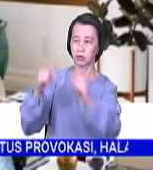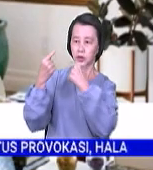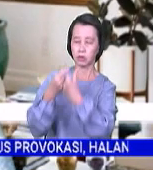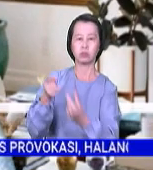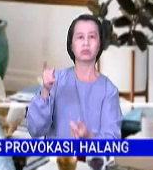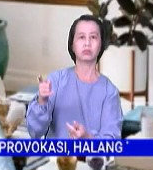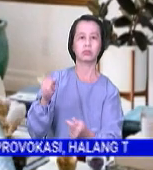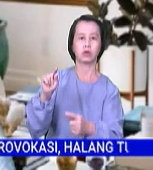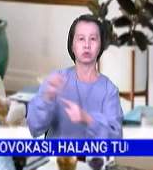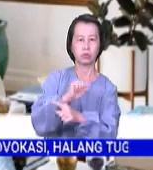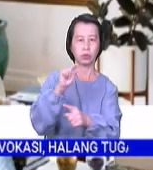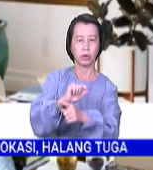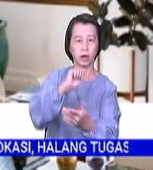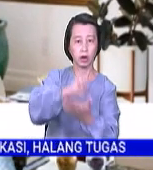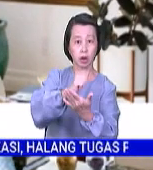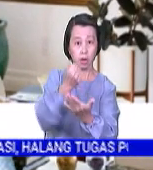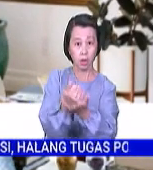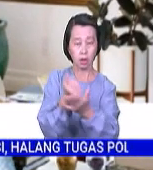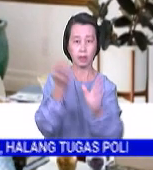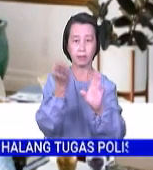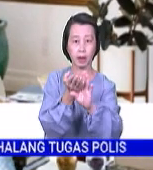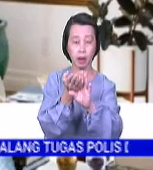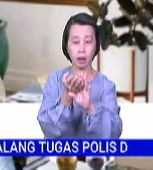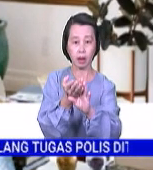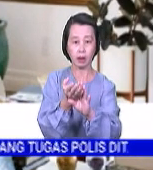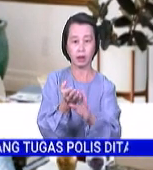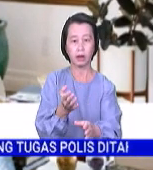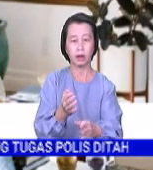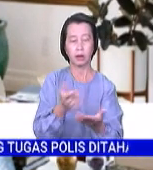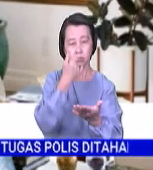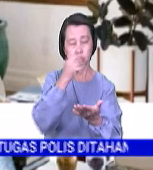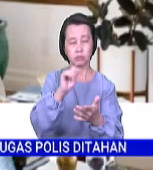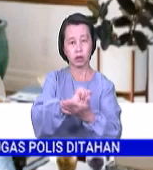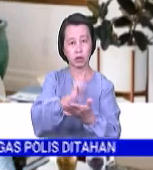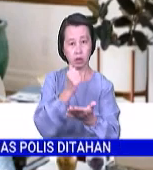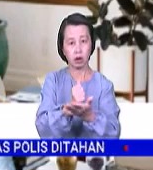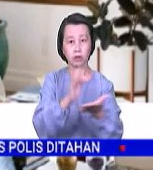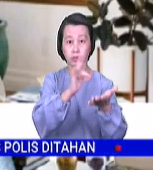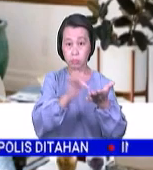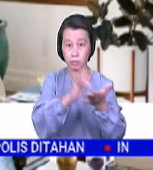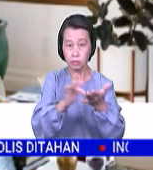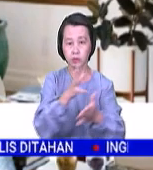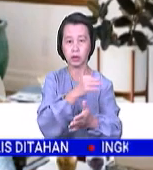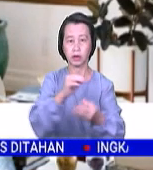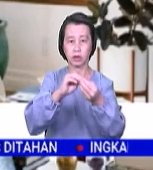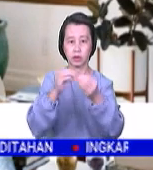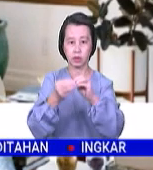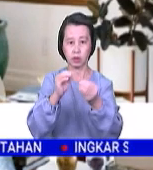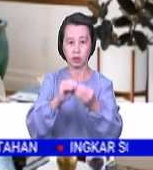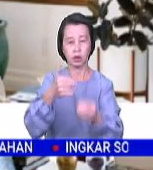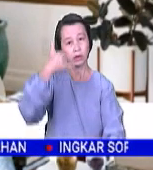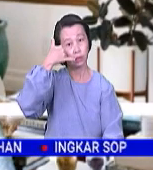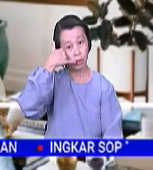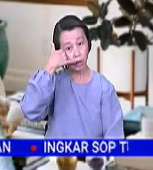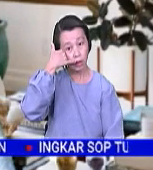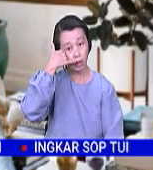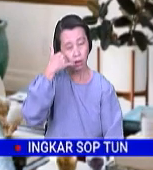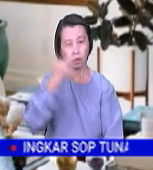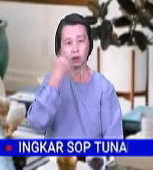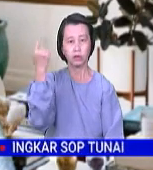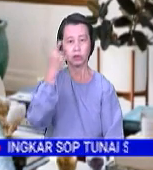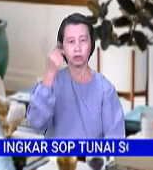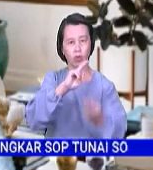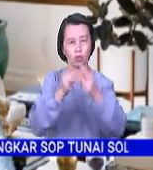menggunakan akaun-akaun bank, akaun social media serta nombor telefon yang